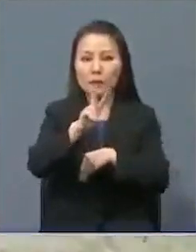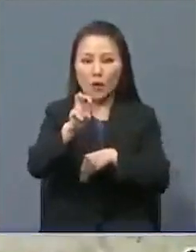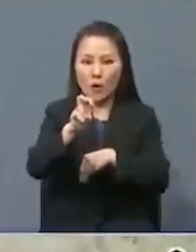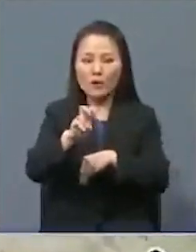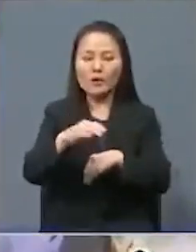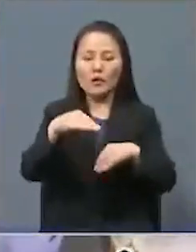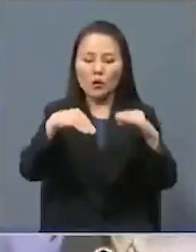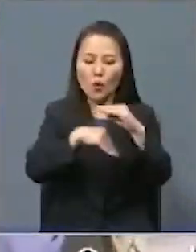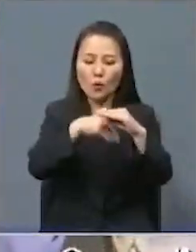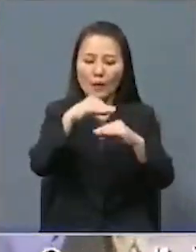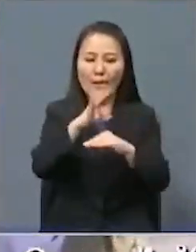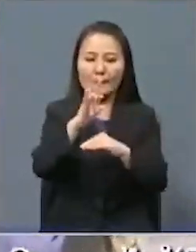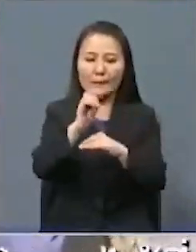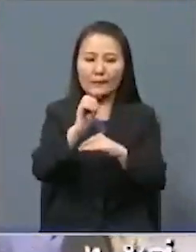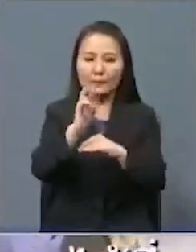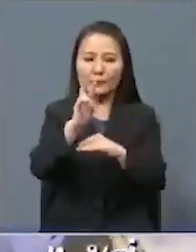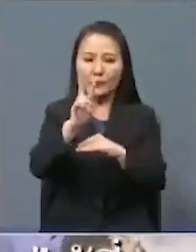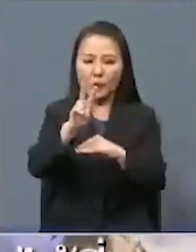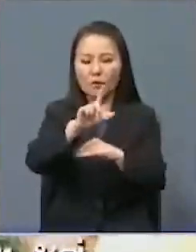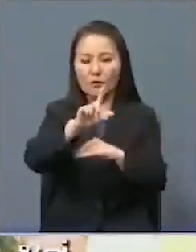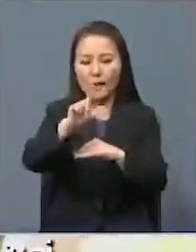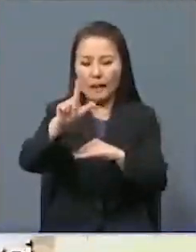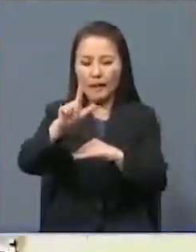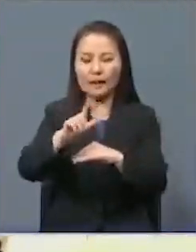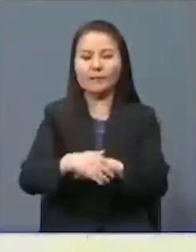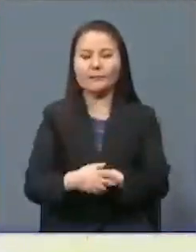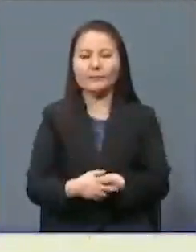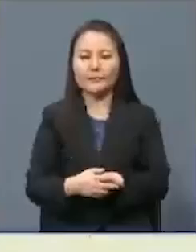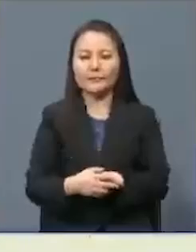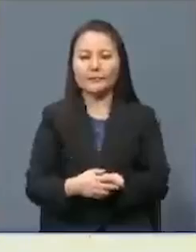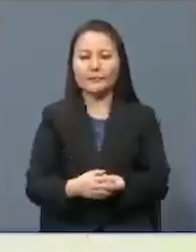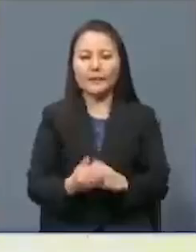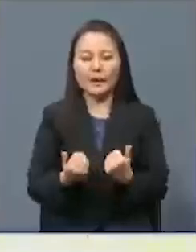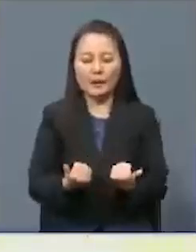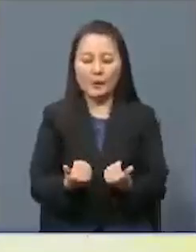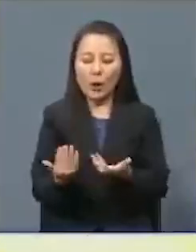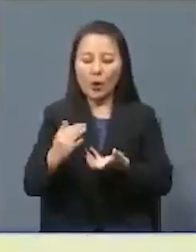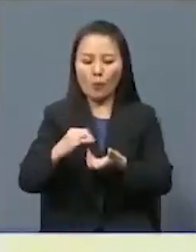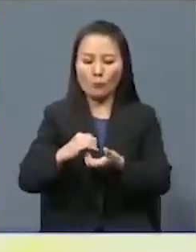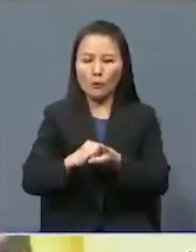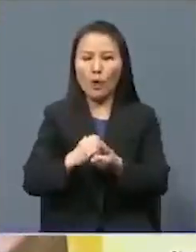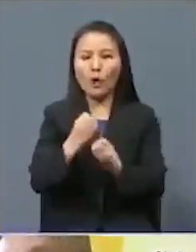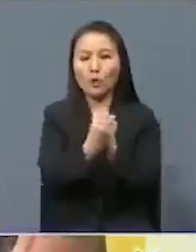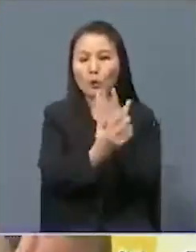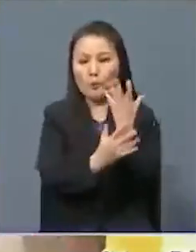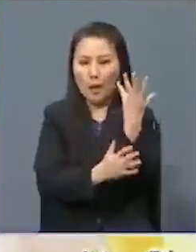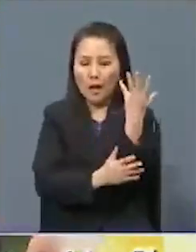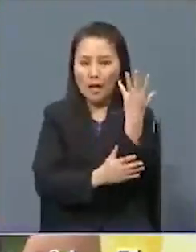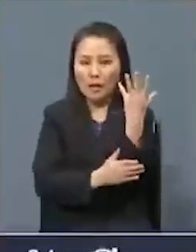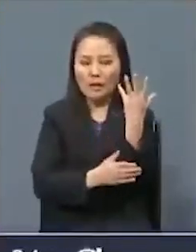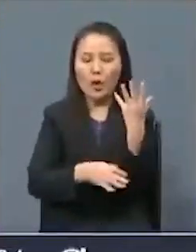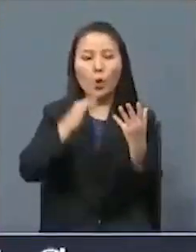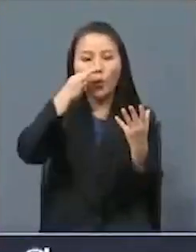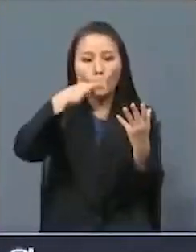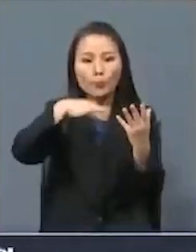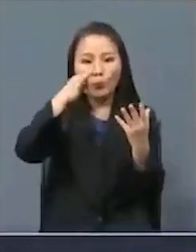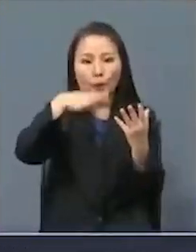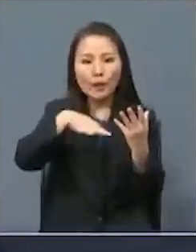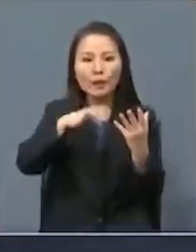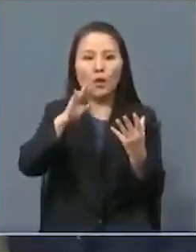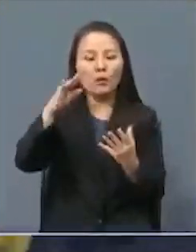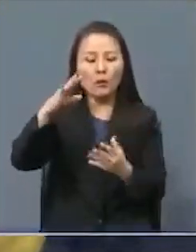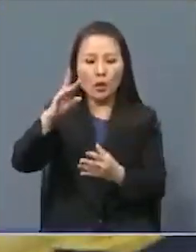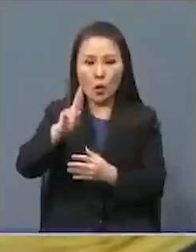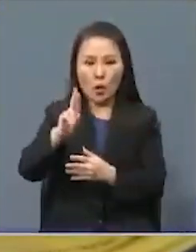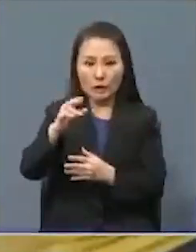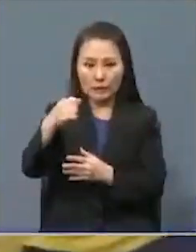ต้นพลิกฟื้นผืนป่าเฉลิมพระเกียรตินอกจากนั้นนะคะยังร่วมปลูกต้นรวงผึ้งพันธุ์ไม้ไทยประจำรัชกาลที่ 10และ